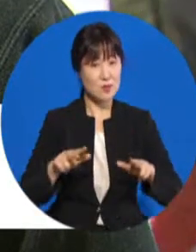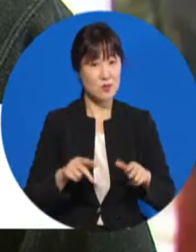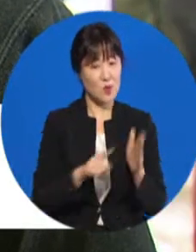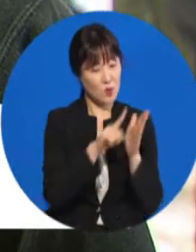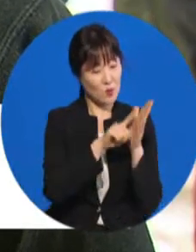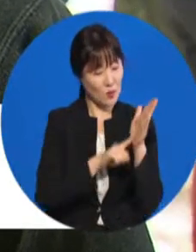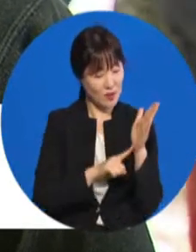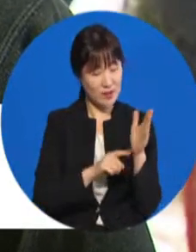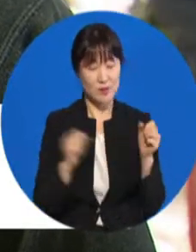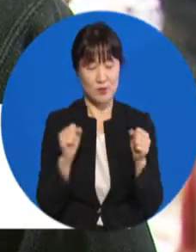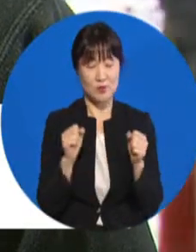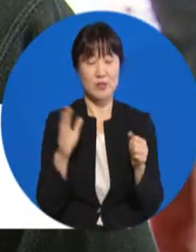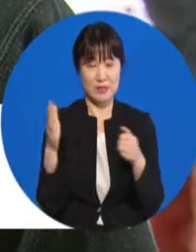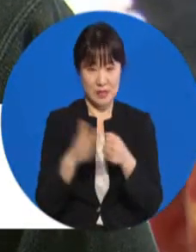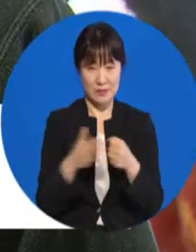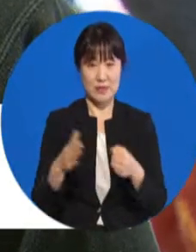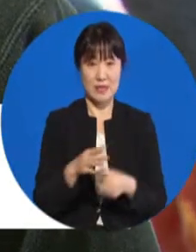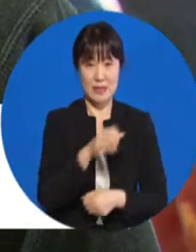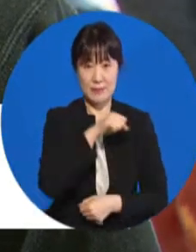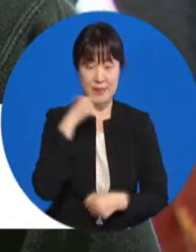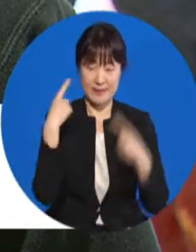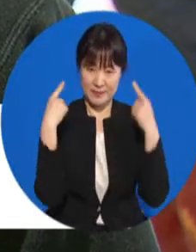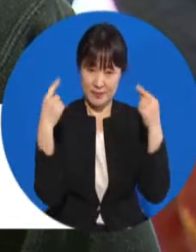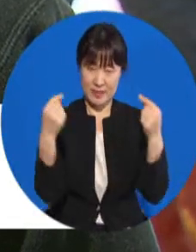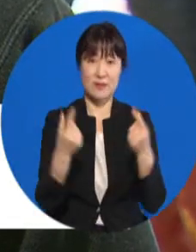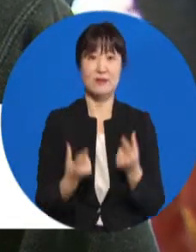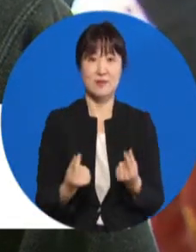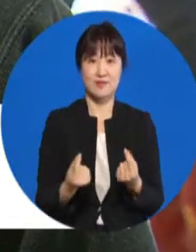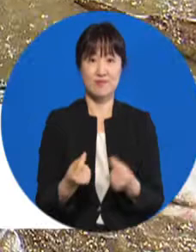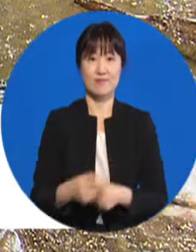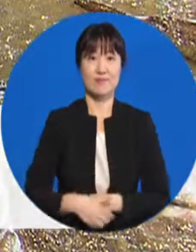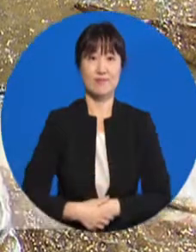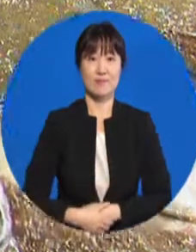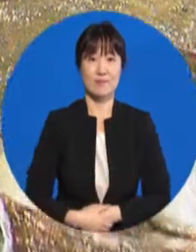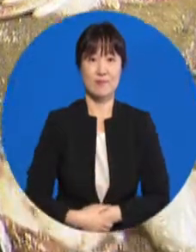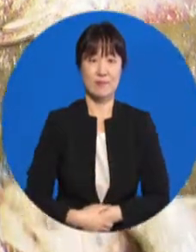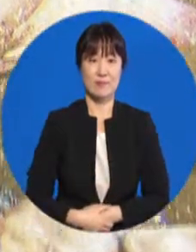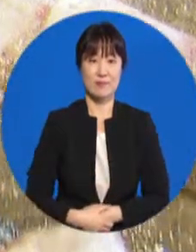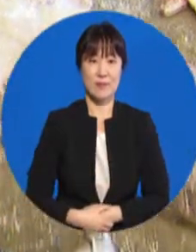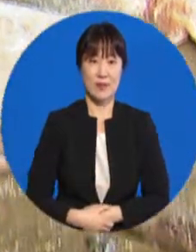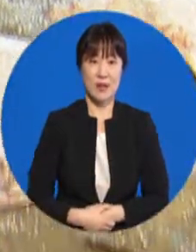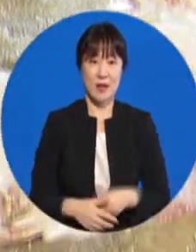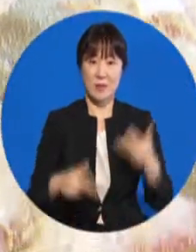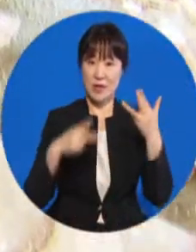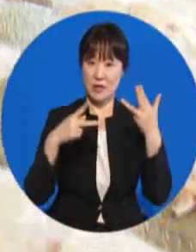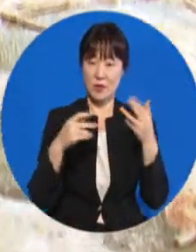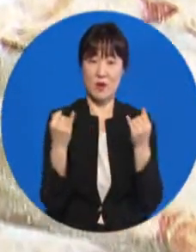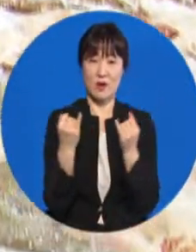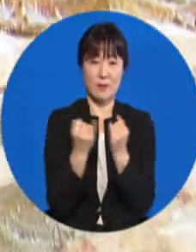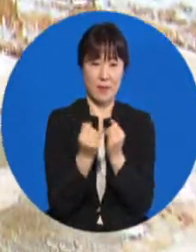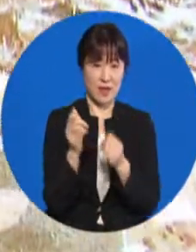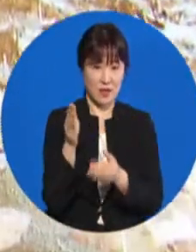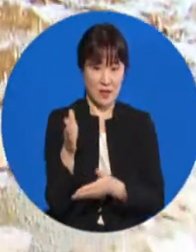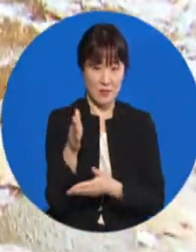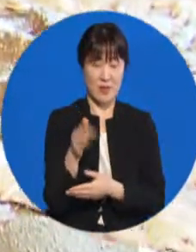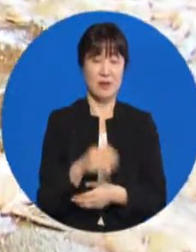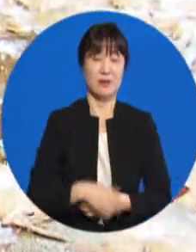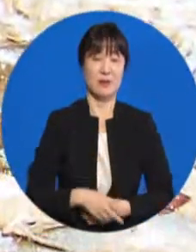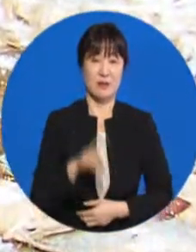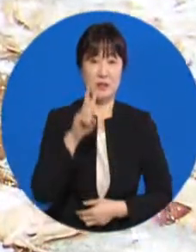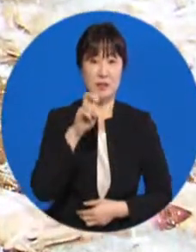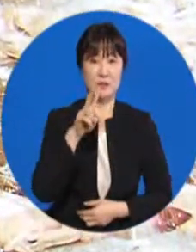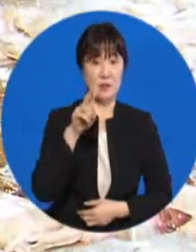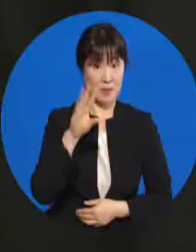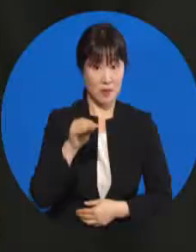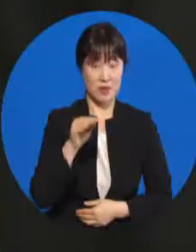수온이 차가우니까 그 기간 동안은 맛이 있습니다. 8kg 암컷 상품 한 마리의 위판가는